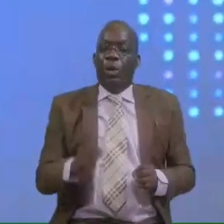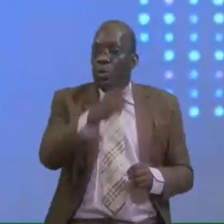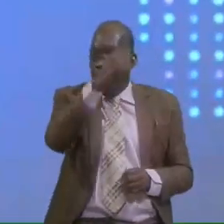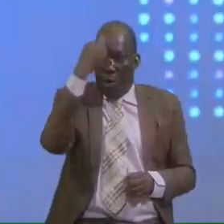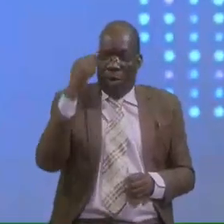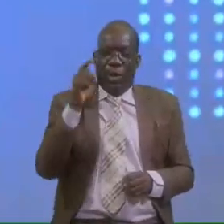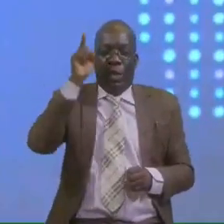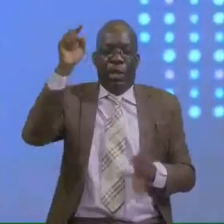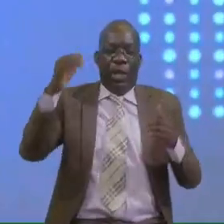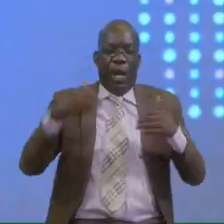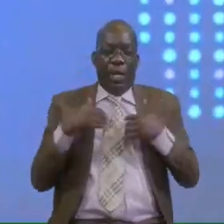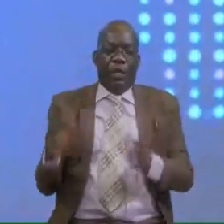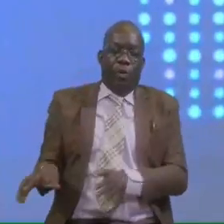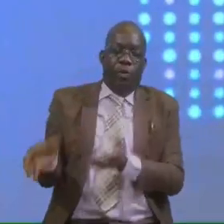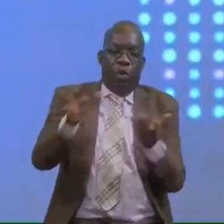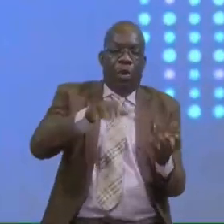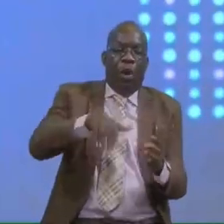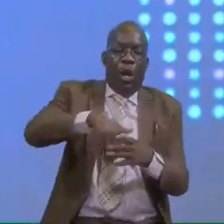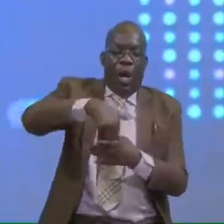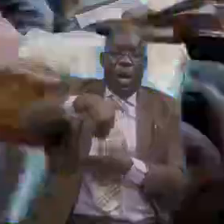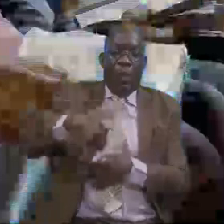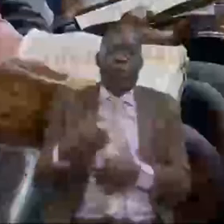à la mort.